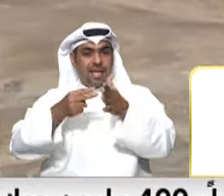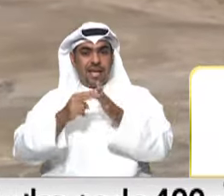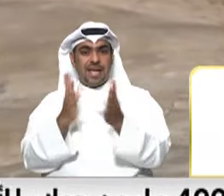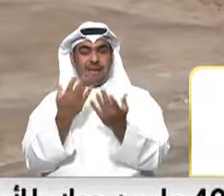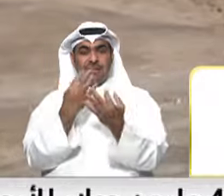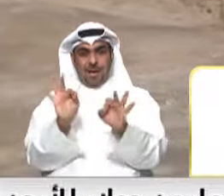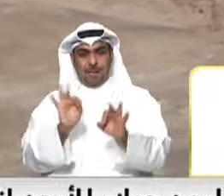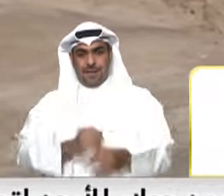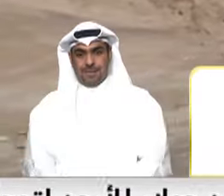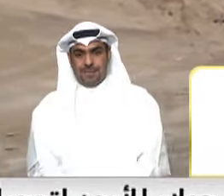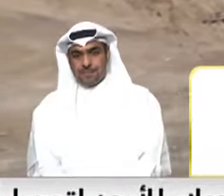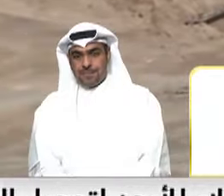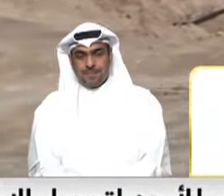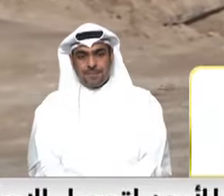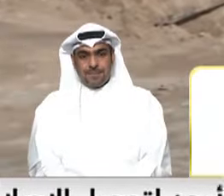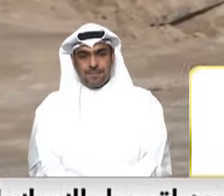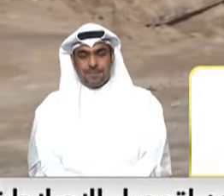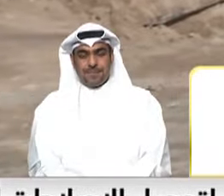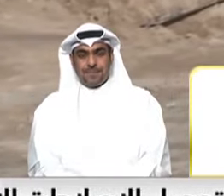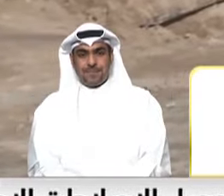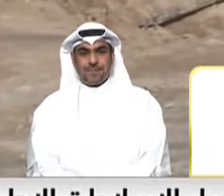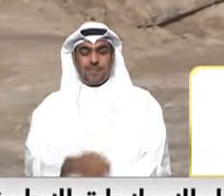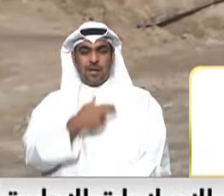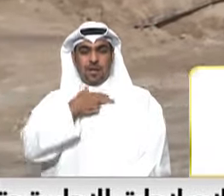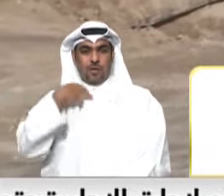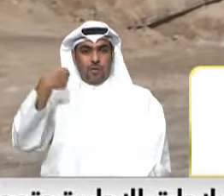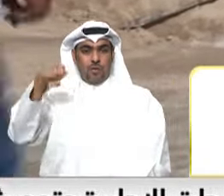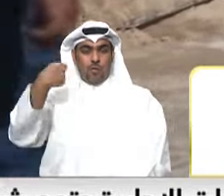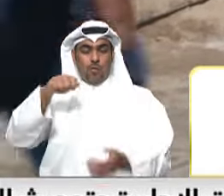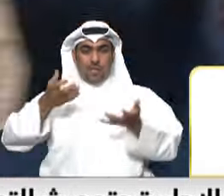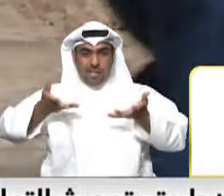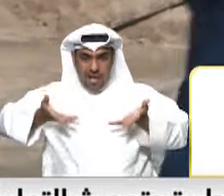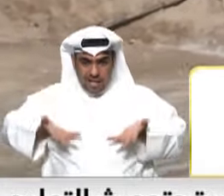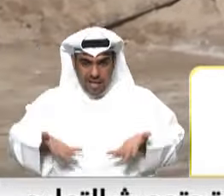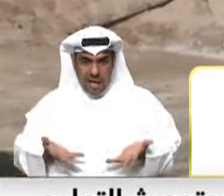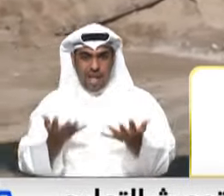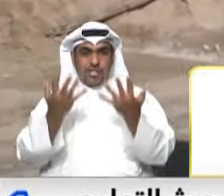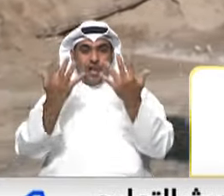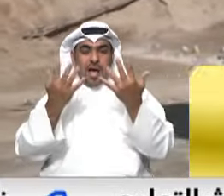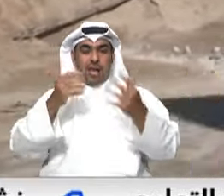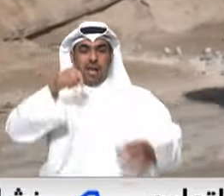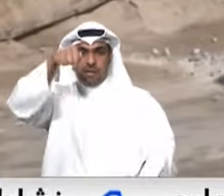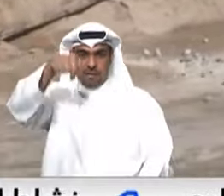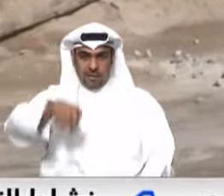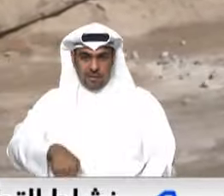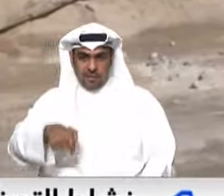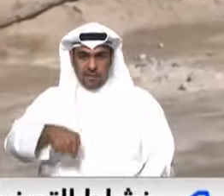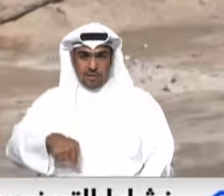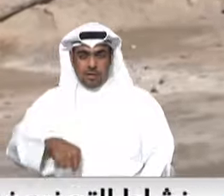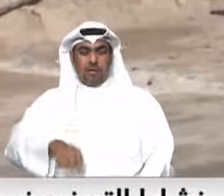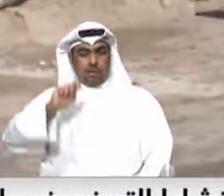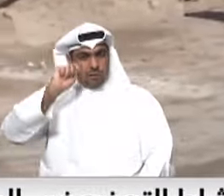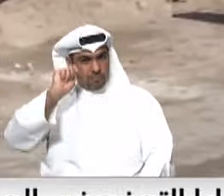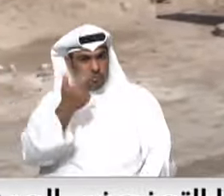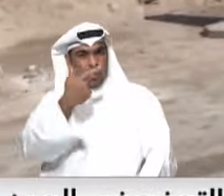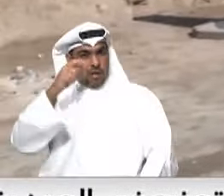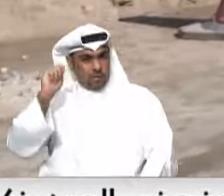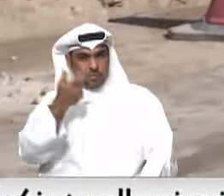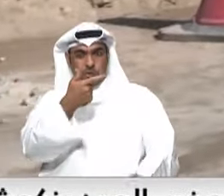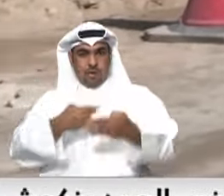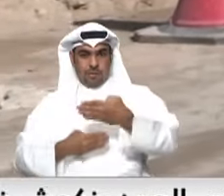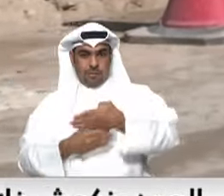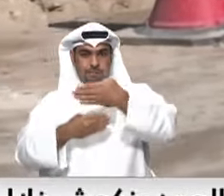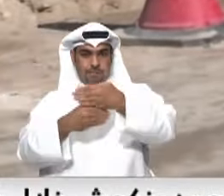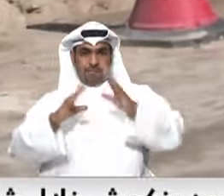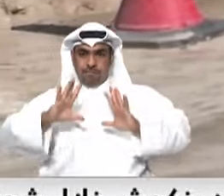وجميع الشوارع إن شاء الله. الجهود الحكومية تستمر على الطريق الصحيح في سبيل إنجاز المشاريع الاستراتيجية المهمة في